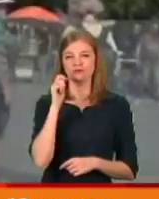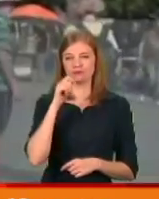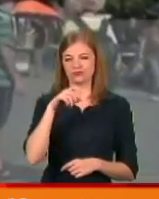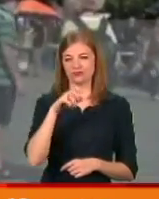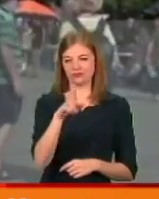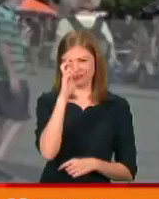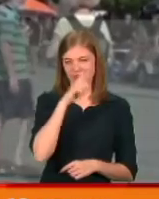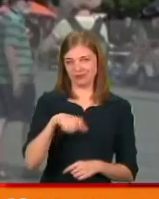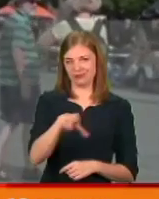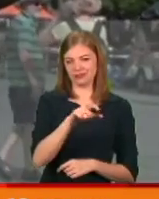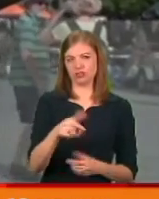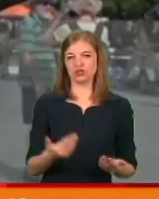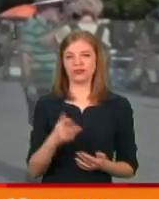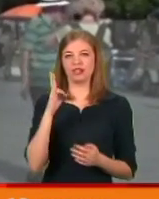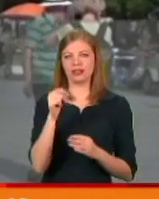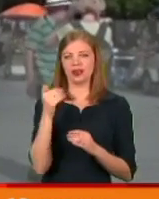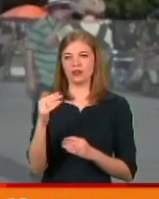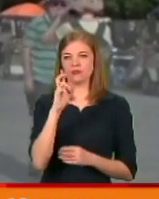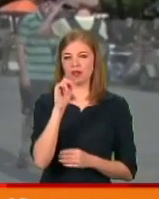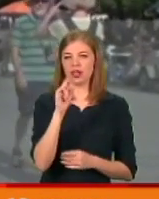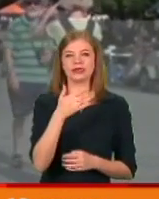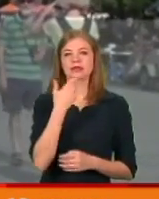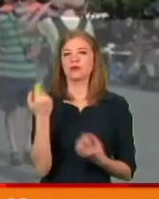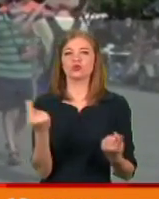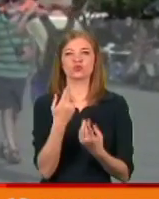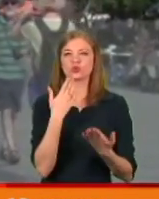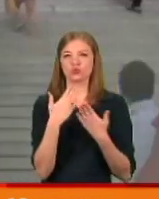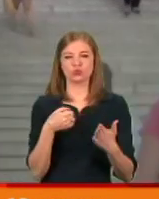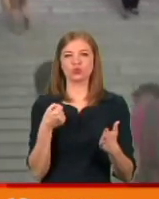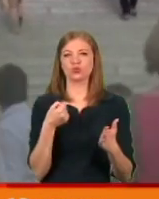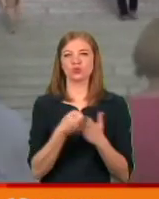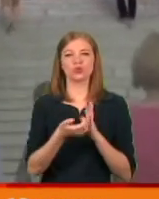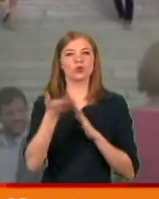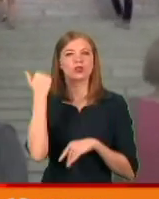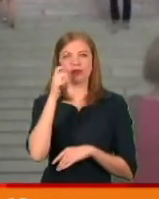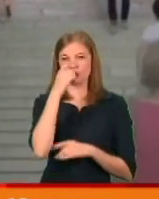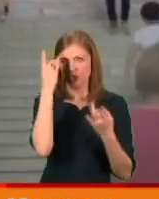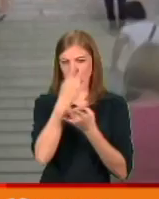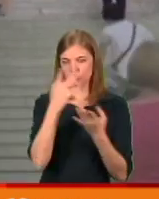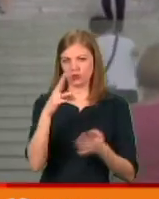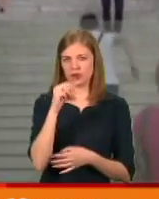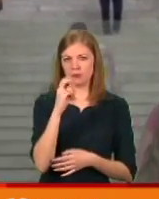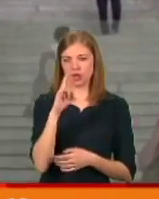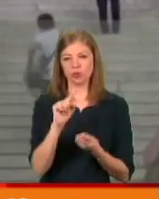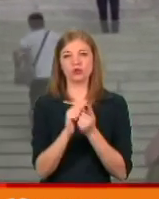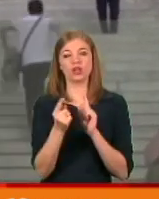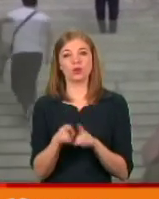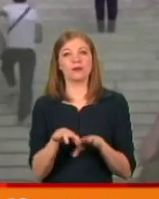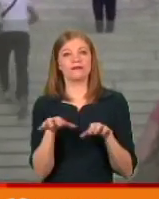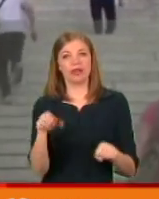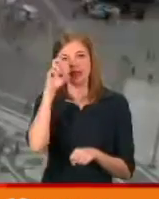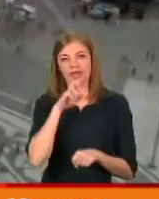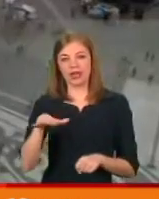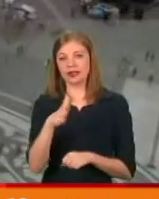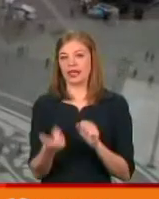які мешкають на Балканах, не мають жодного стосунку до давньогрецької культури Македонії. Натомість влада країни,